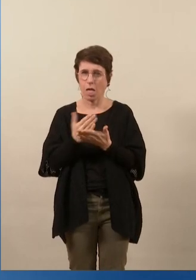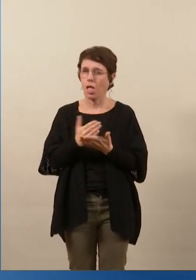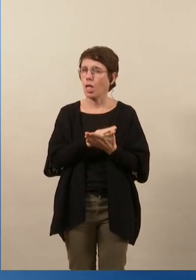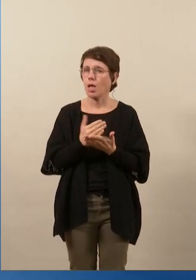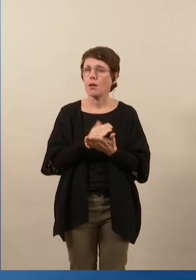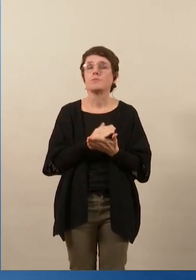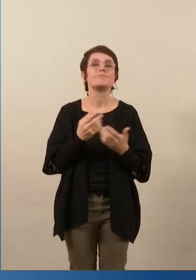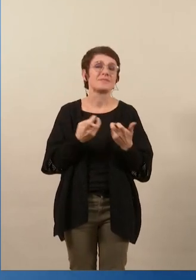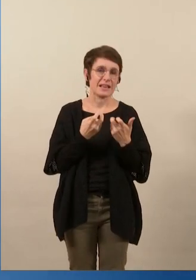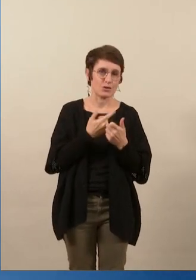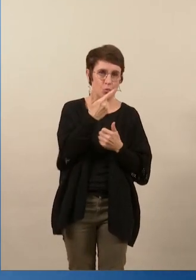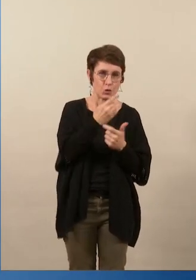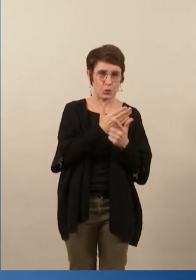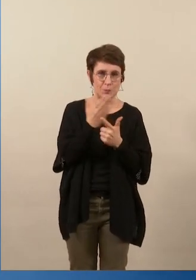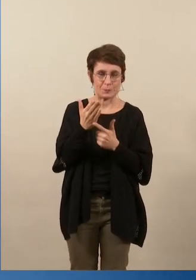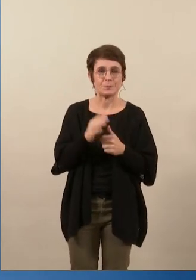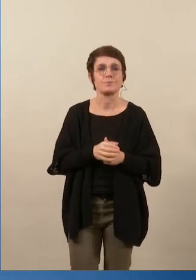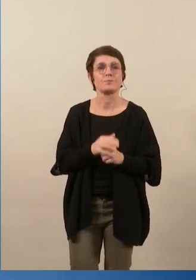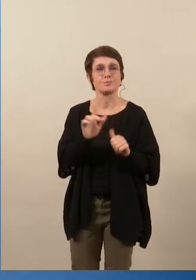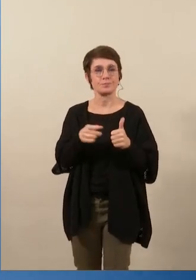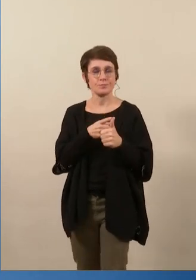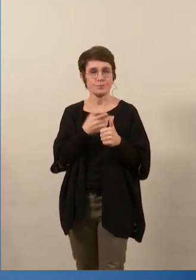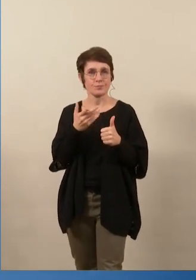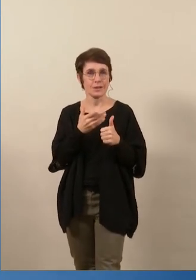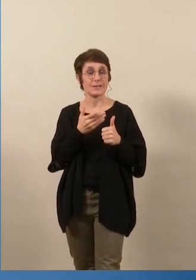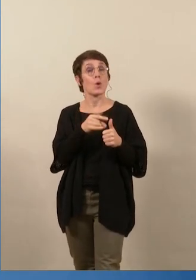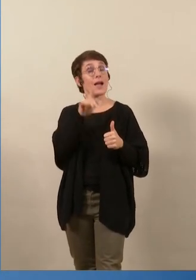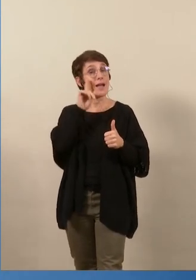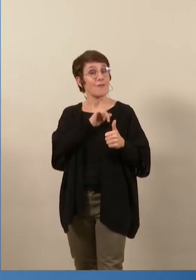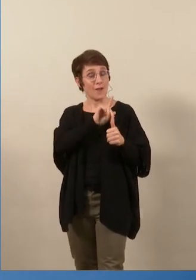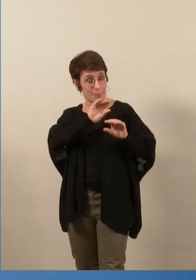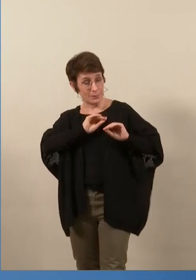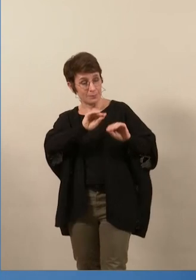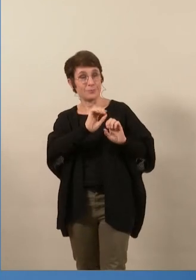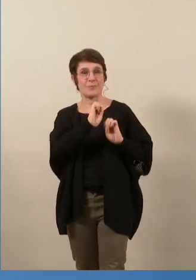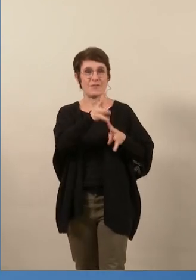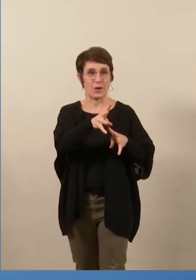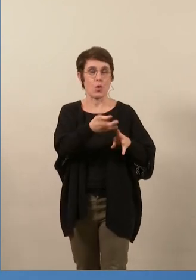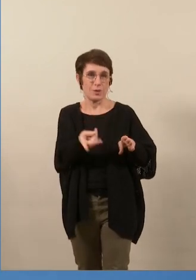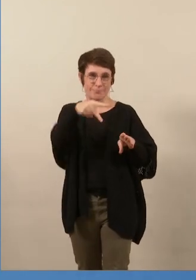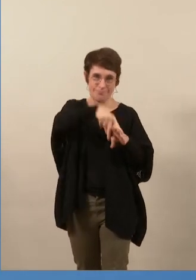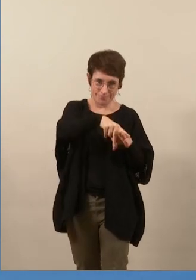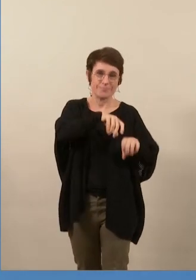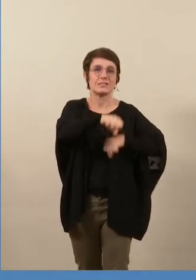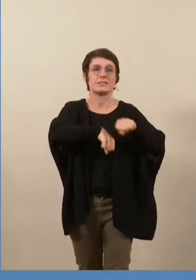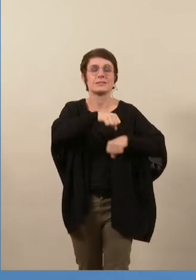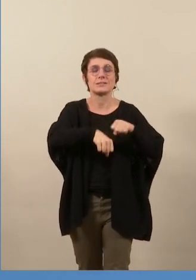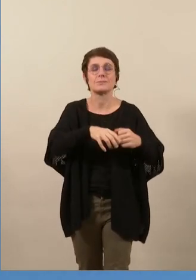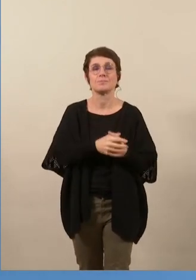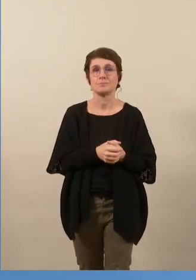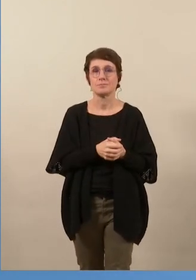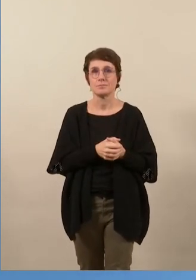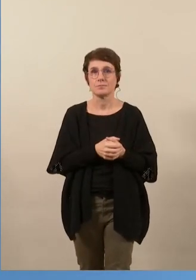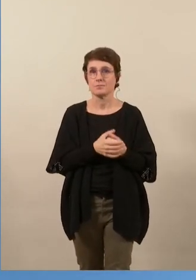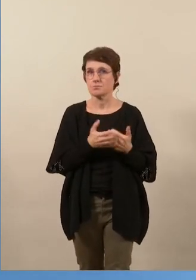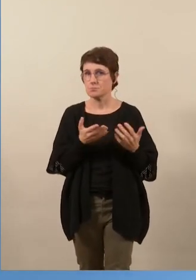exemples accompagner les femmes dans l'apprentissage du vélo et pour la remise en selle y y a-t-il une